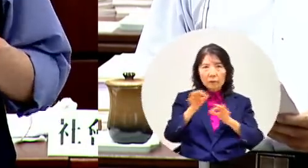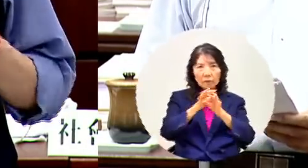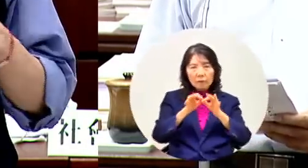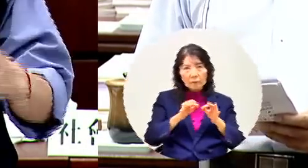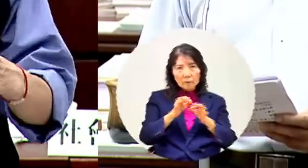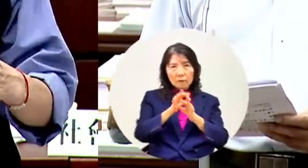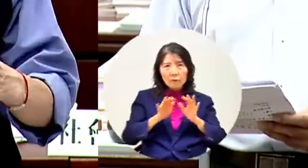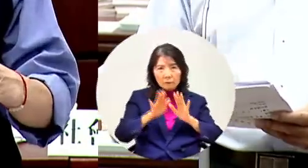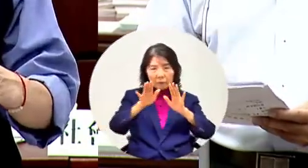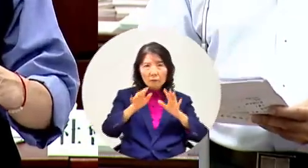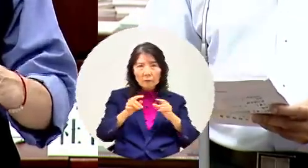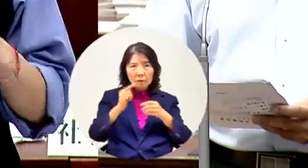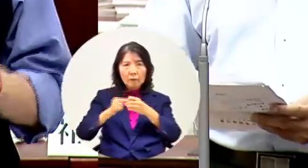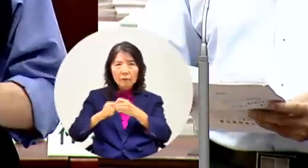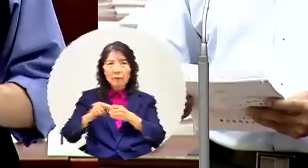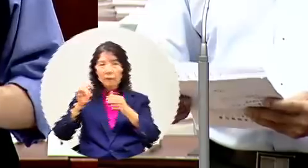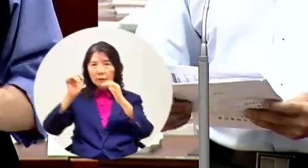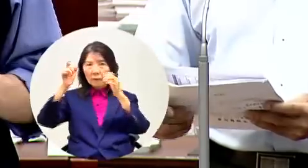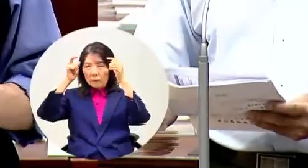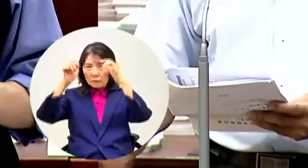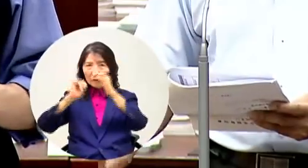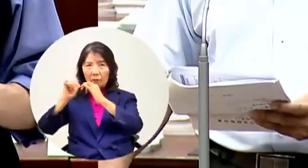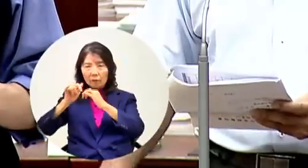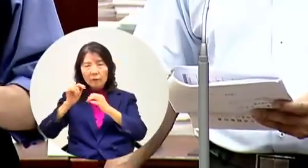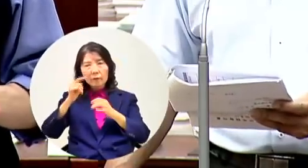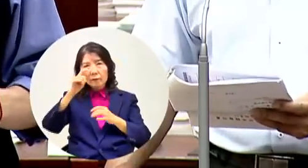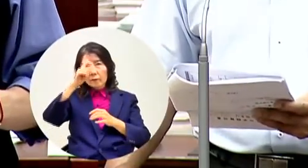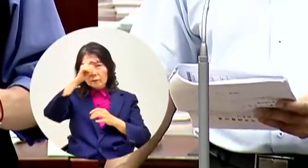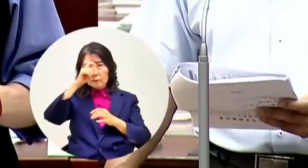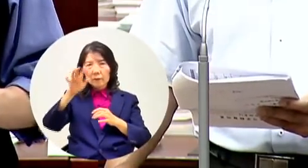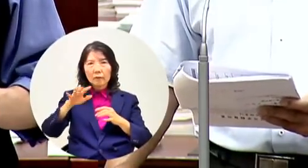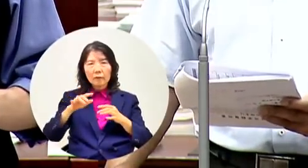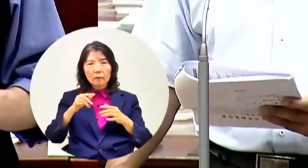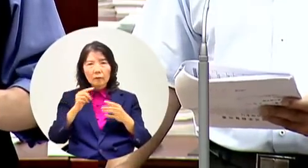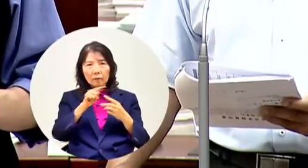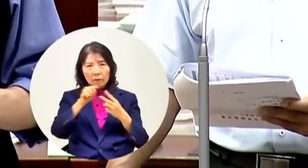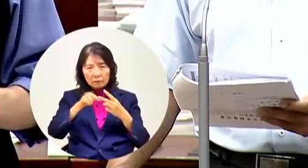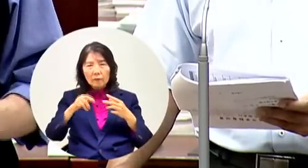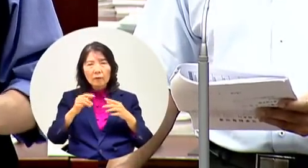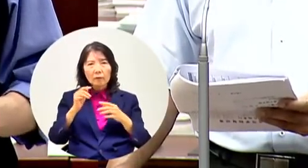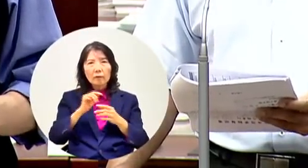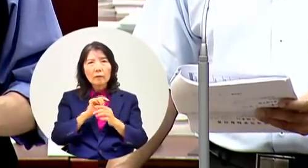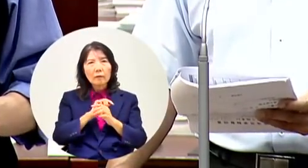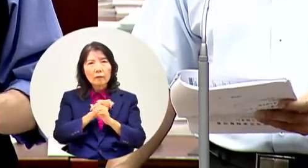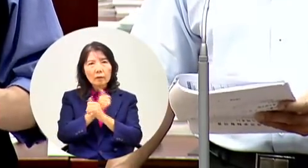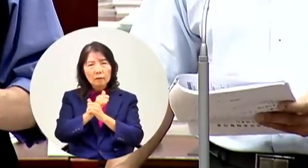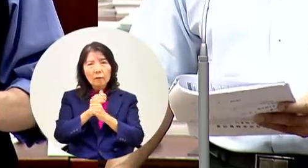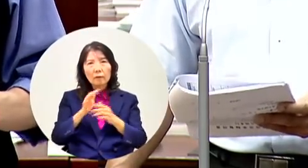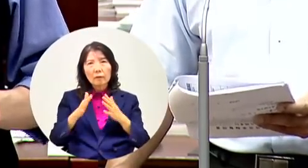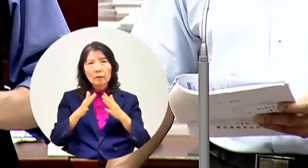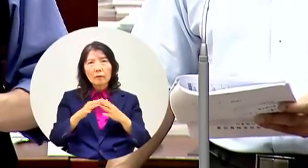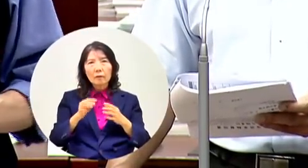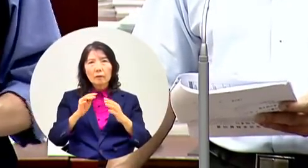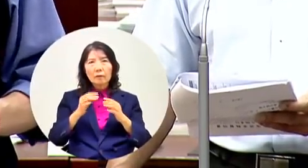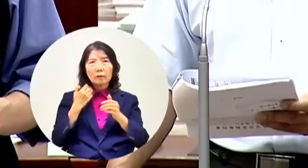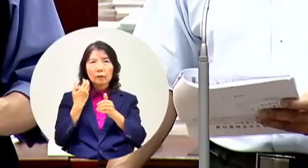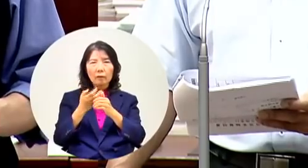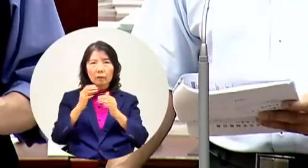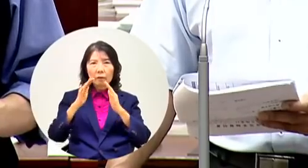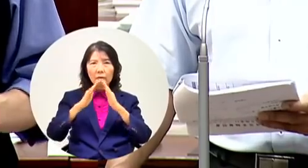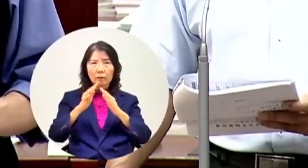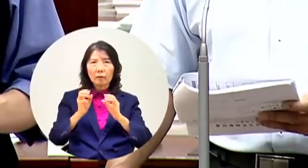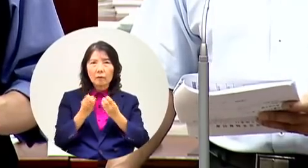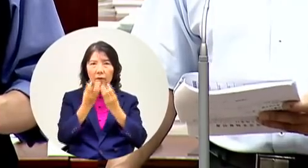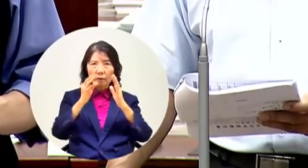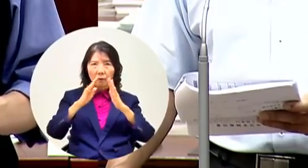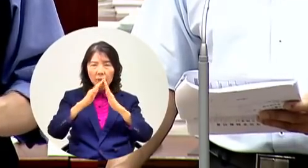我们高雄市民的期待，双方面都要顾及。那这个案子，我们是请我们都发局再来专案来负责。